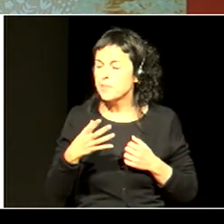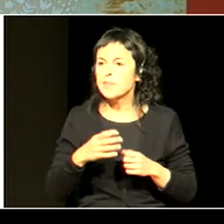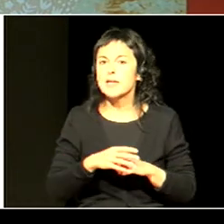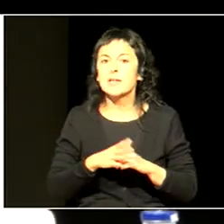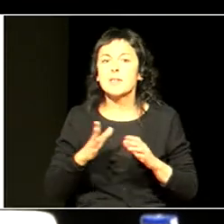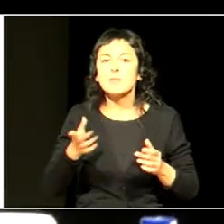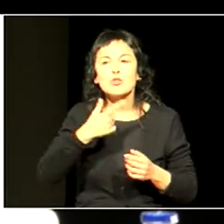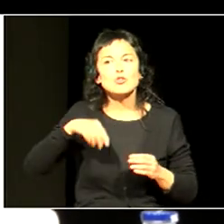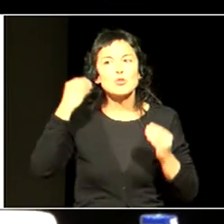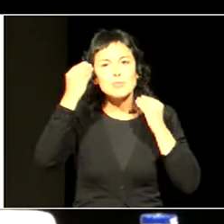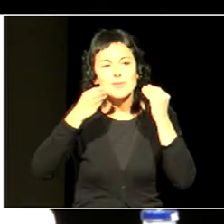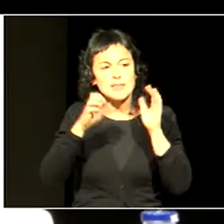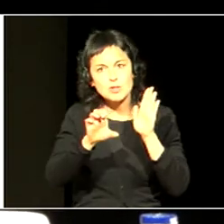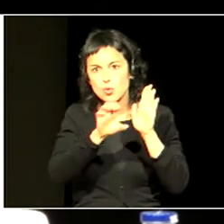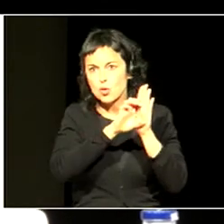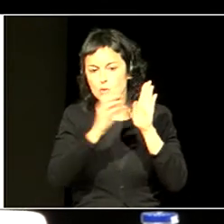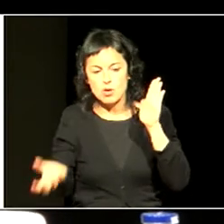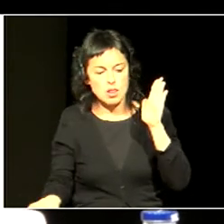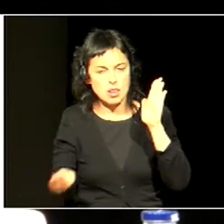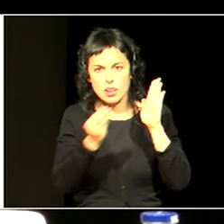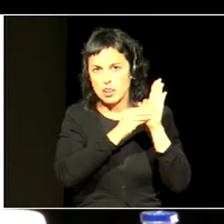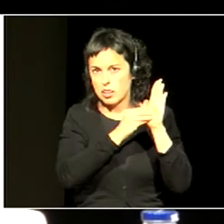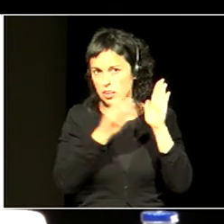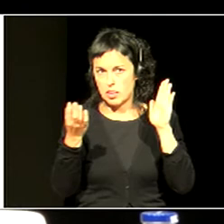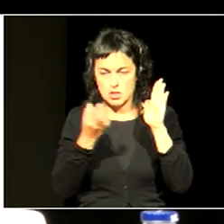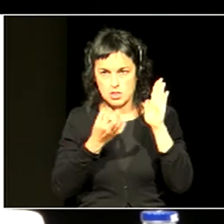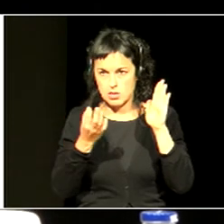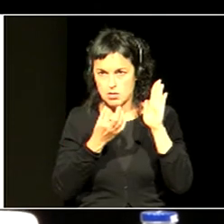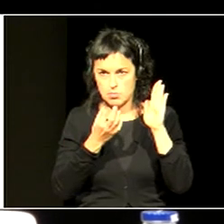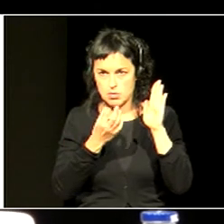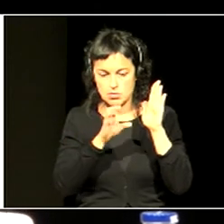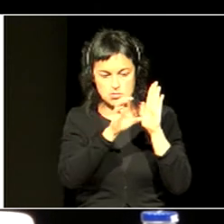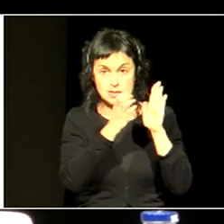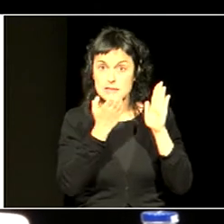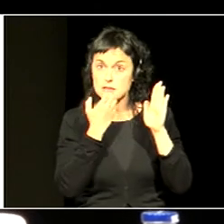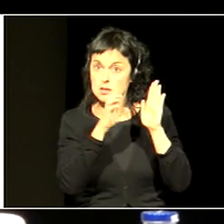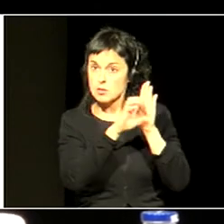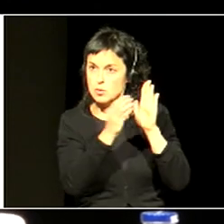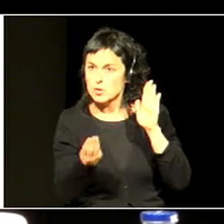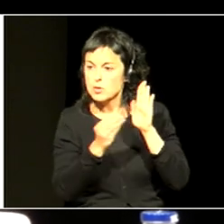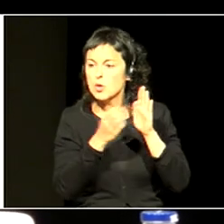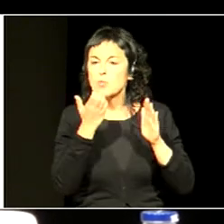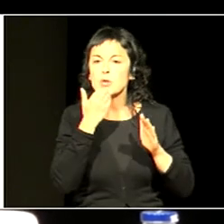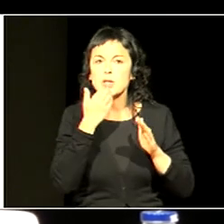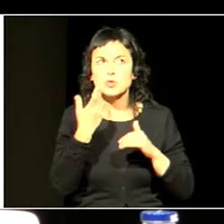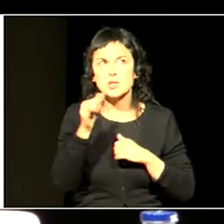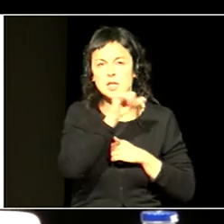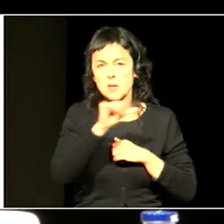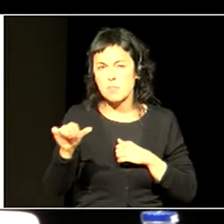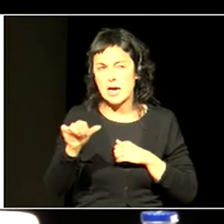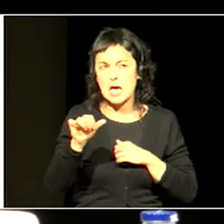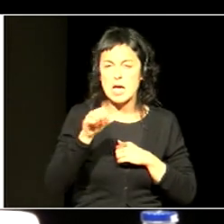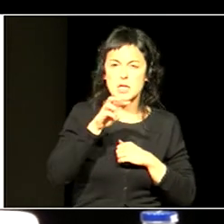dugu kurrikulunean txertatut egon behar dela. Eta kurrikulunean txertatuta dagoenean, guk adibidez hiru lausaio astero egiten dugu gai